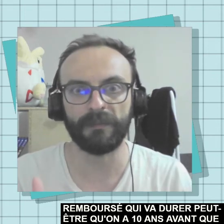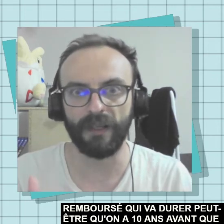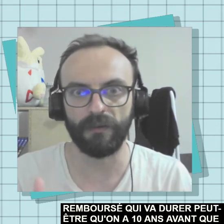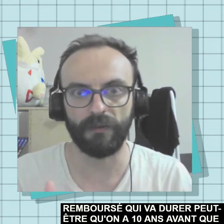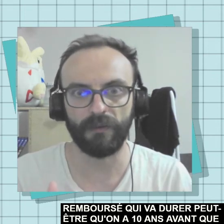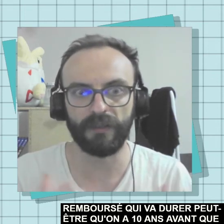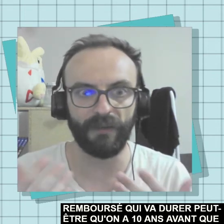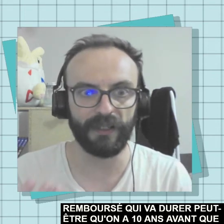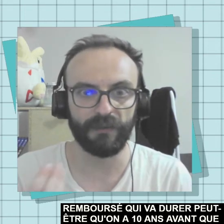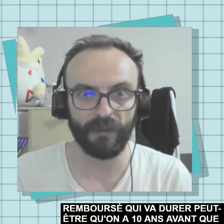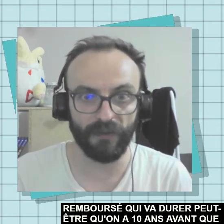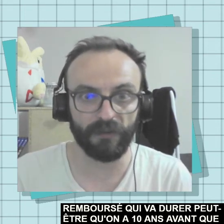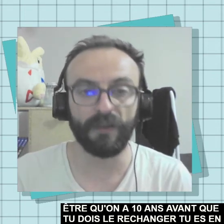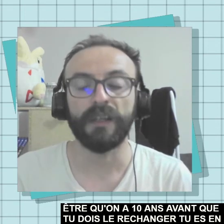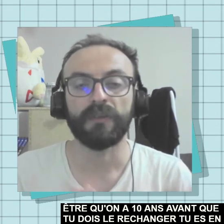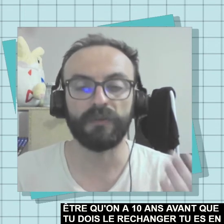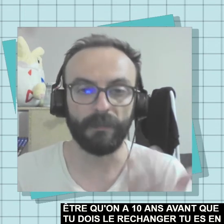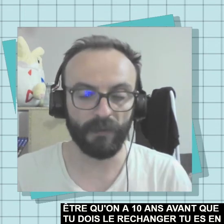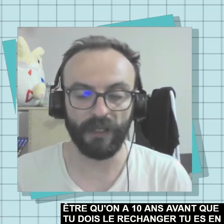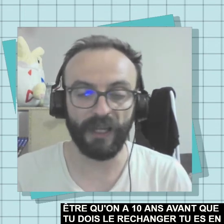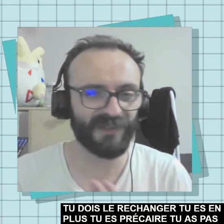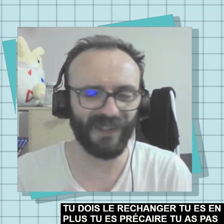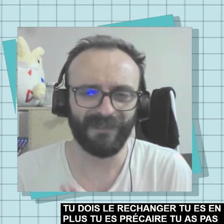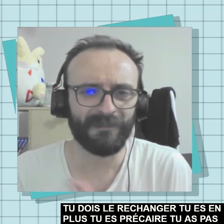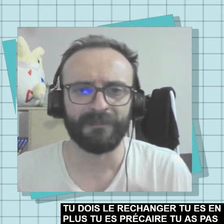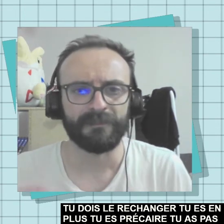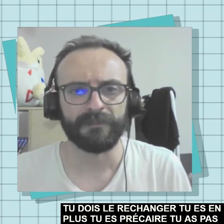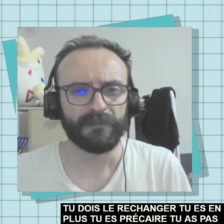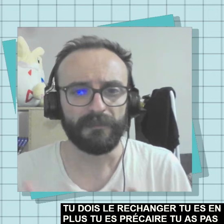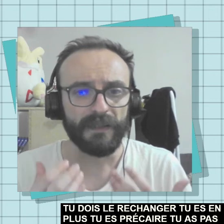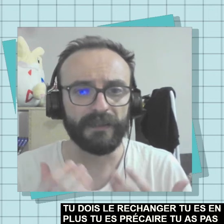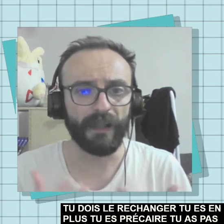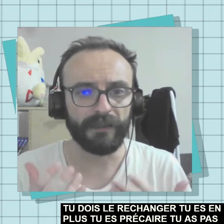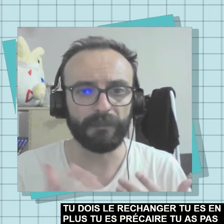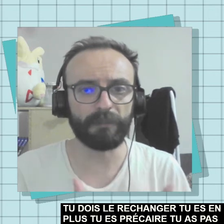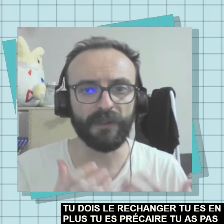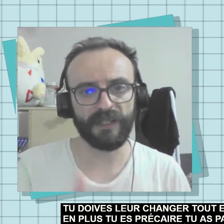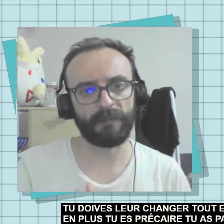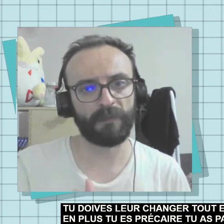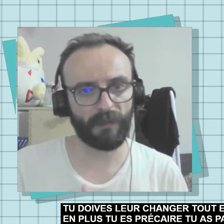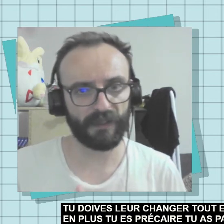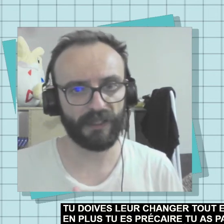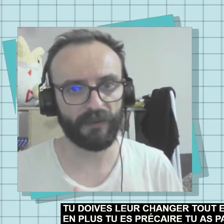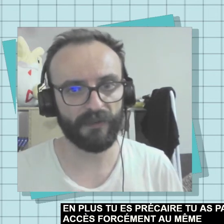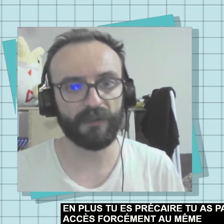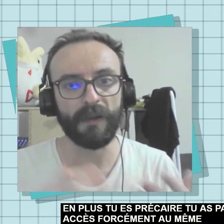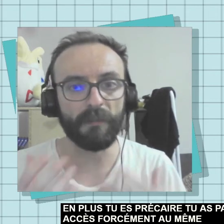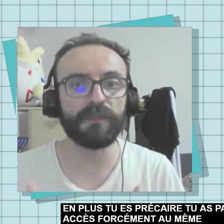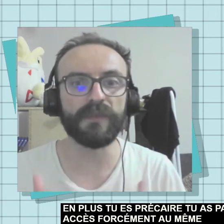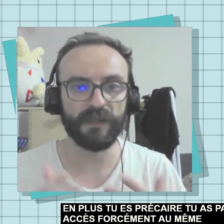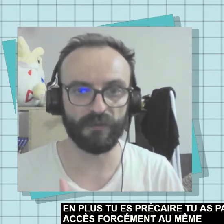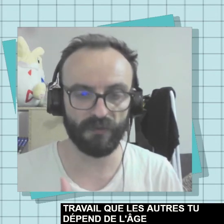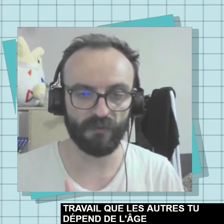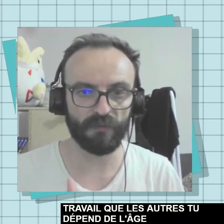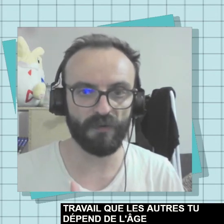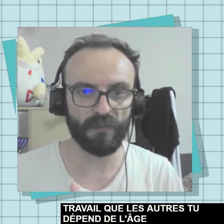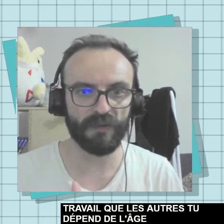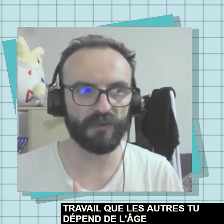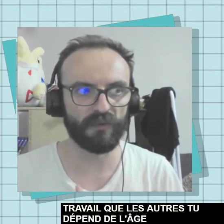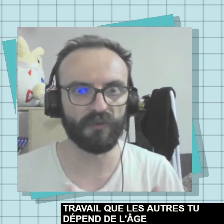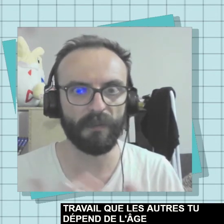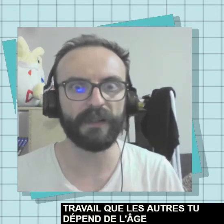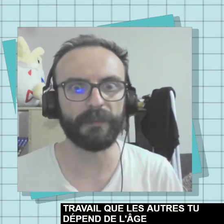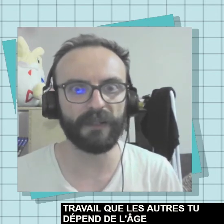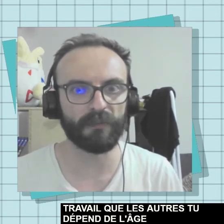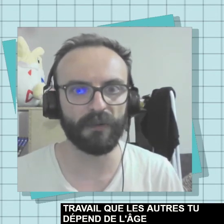même travail que les autres, tu dépends de la hache, enfin, t'es potentiellement plus précaire que les autres, mais en plus les solutions qu'on te propose